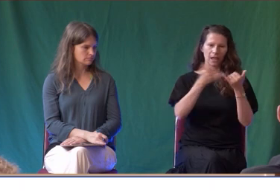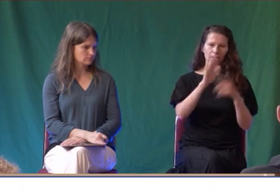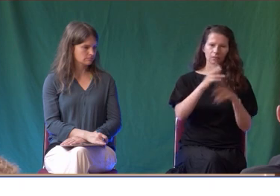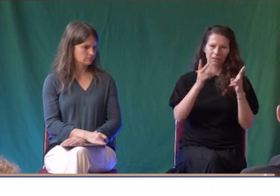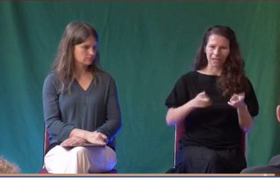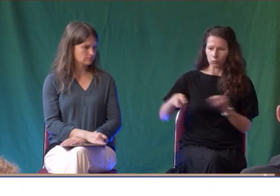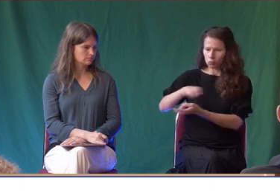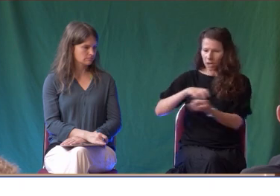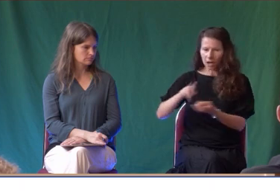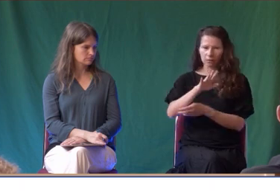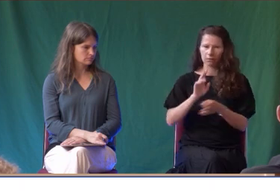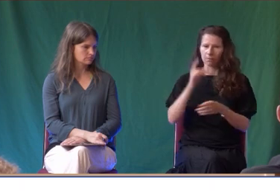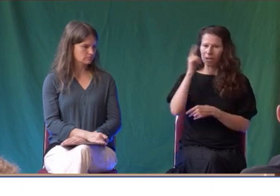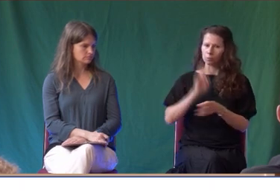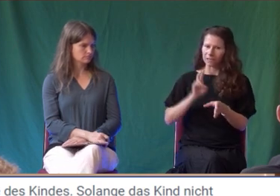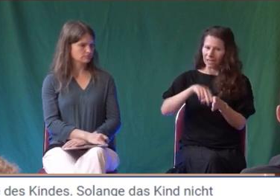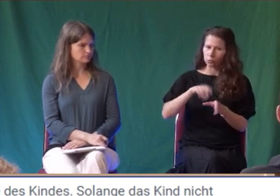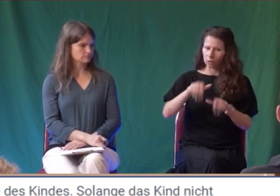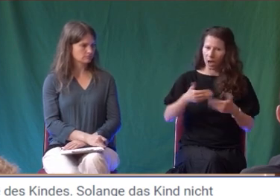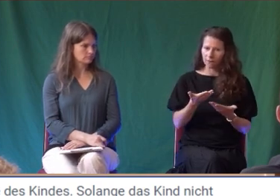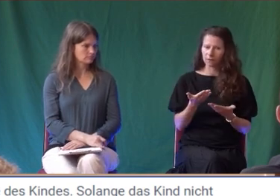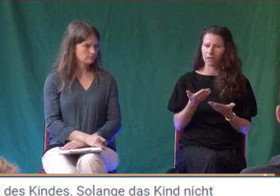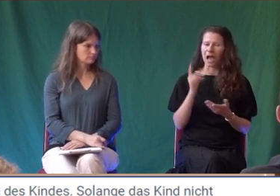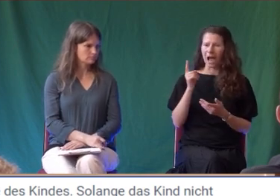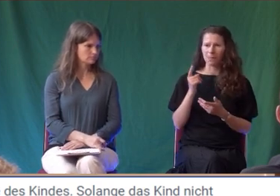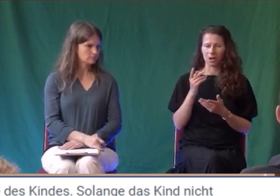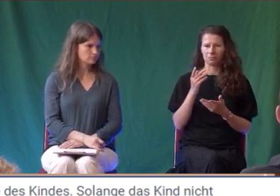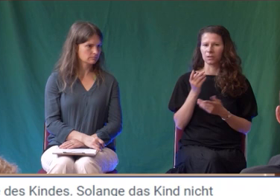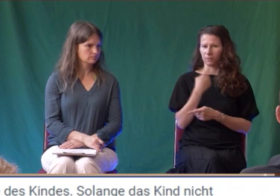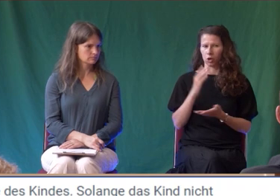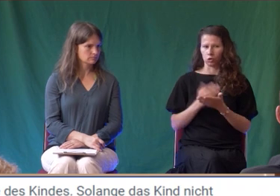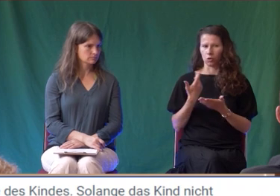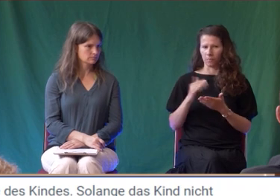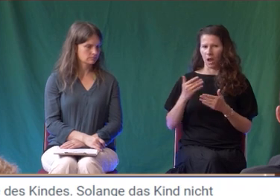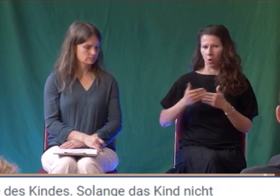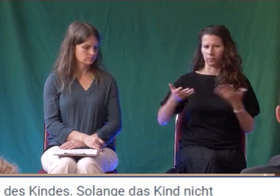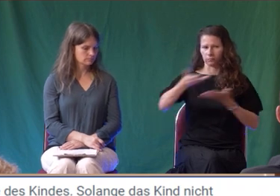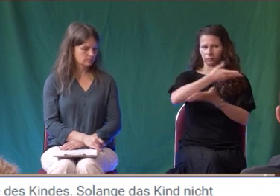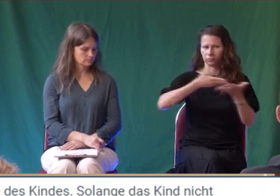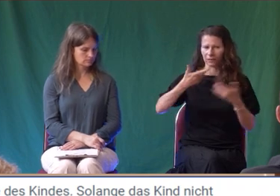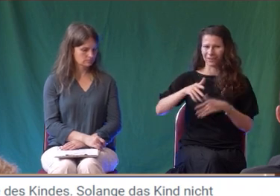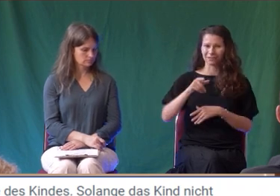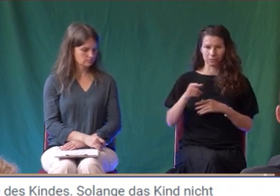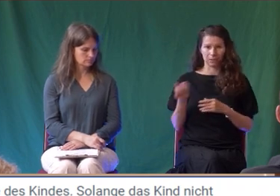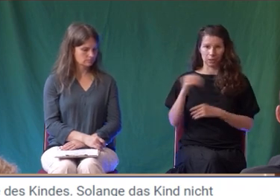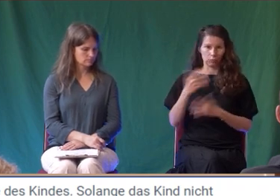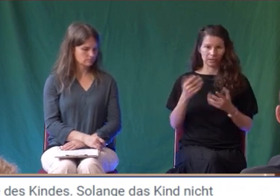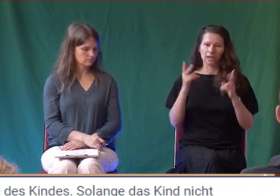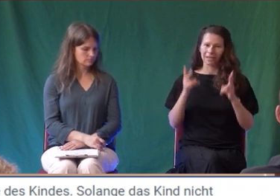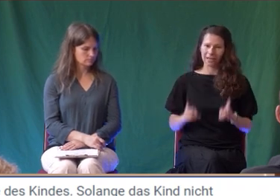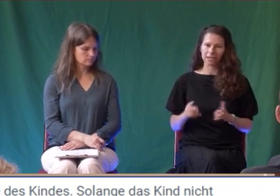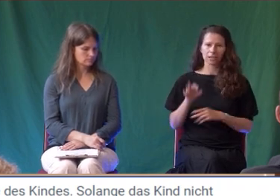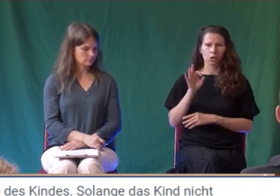ich denke aber auch an andere Rechte da haben wir uns vor mich auch öfter darüber schon unterhalten nämlich das Recht auf das erreichbare